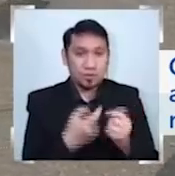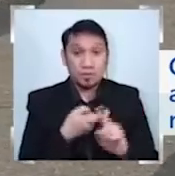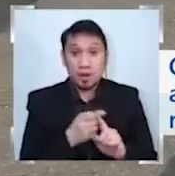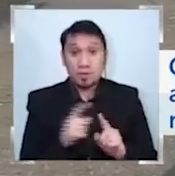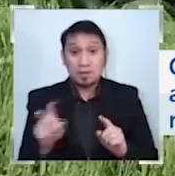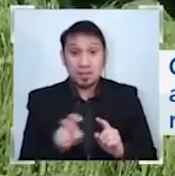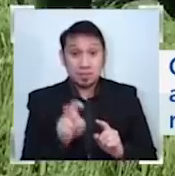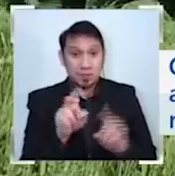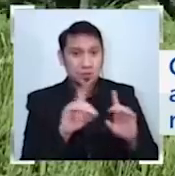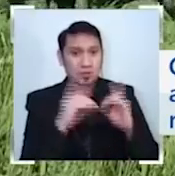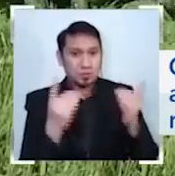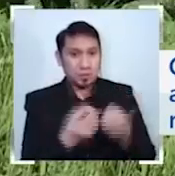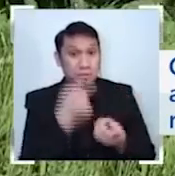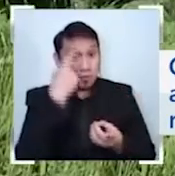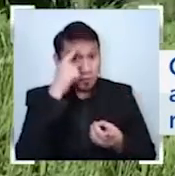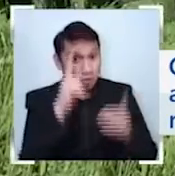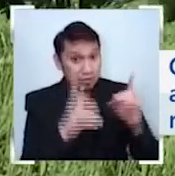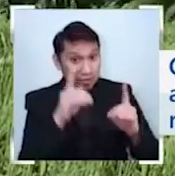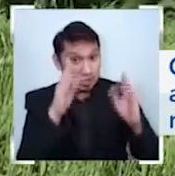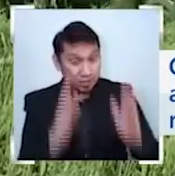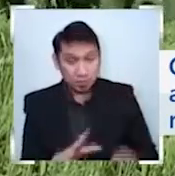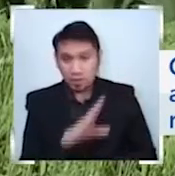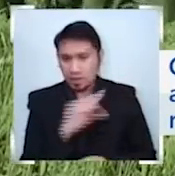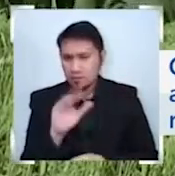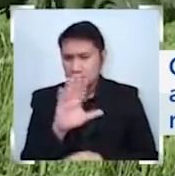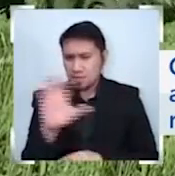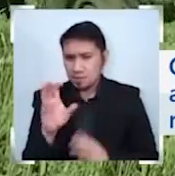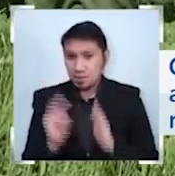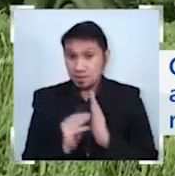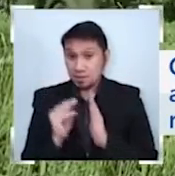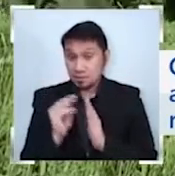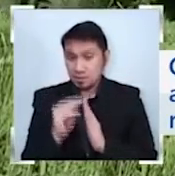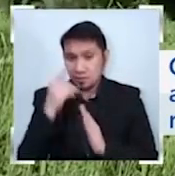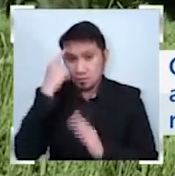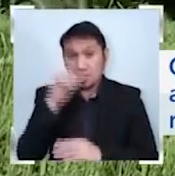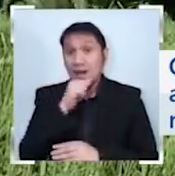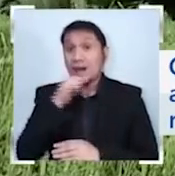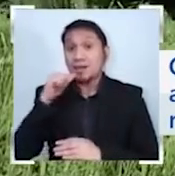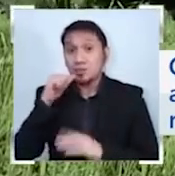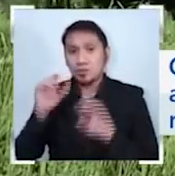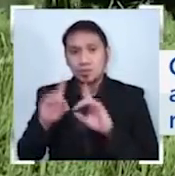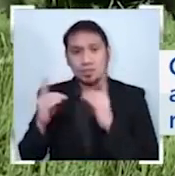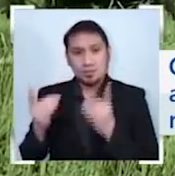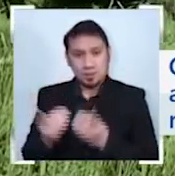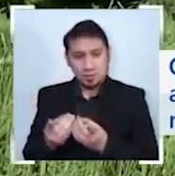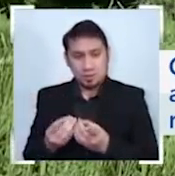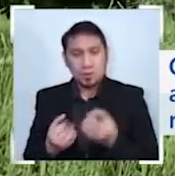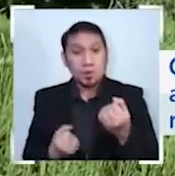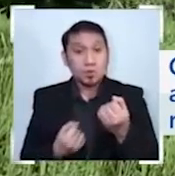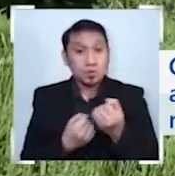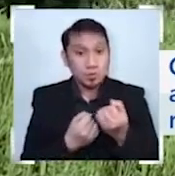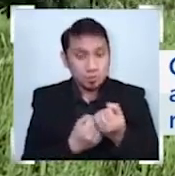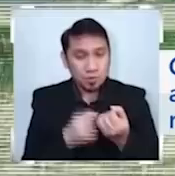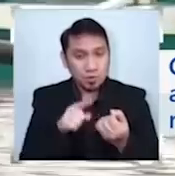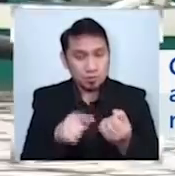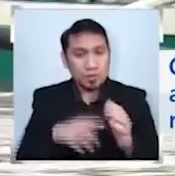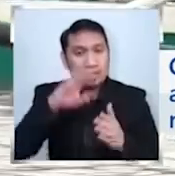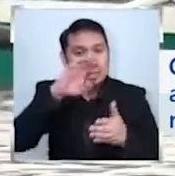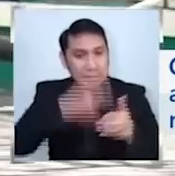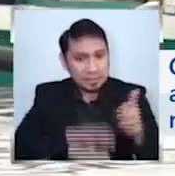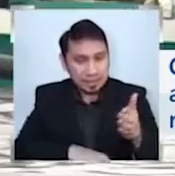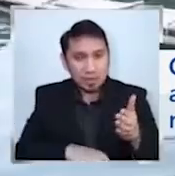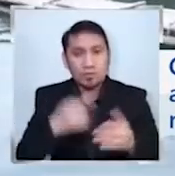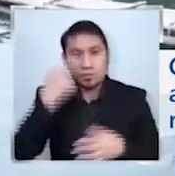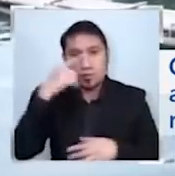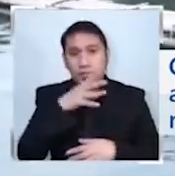sa mga tsuper at 500 million pesos mula sa Agriculture Department bilang fuel discounts sa mga magsasakat